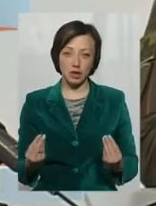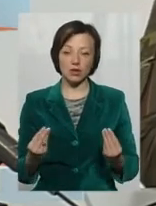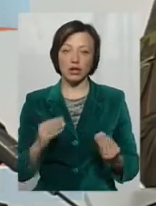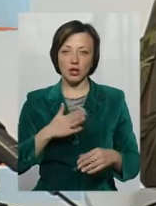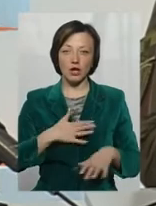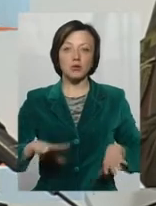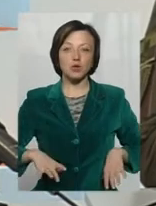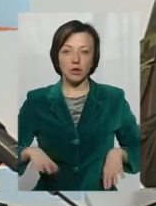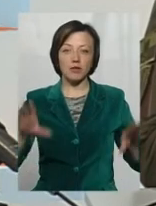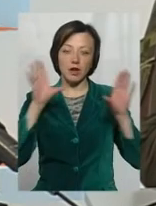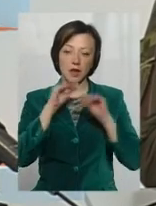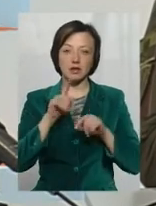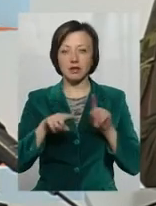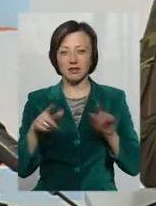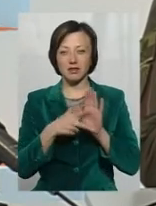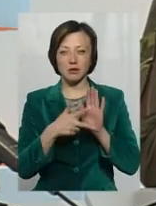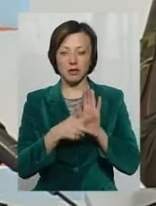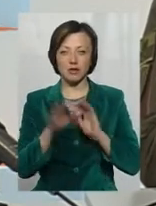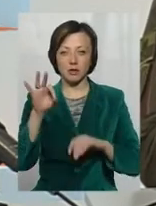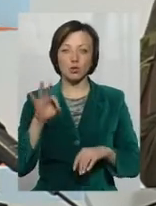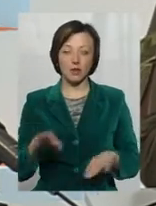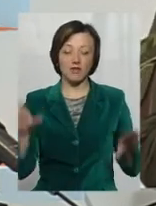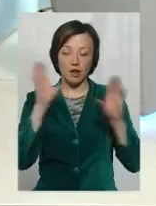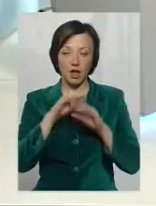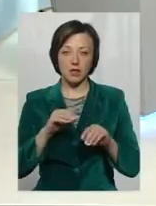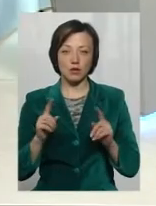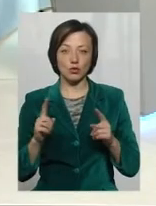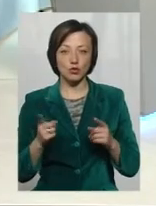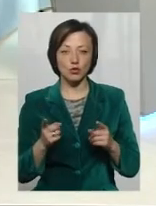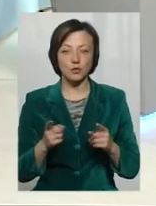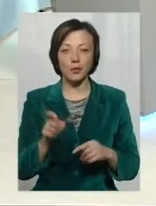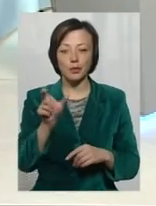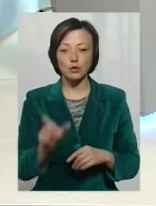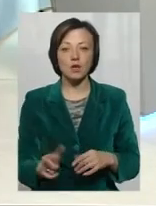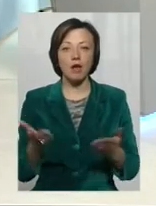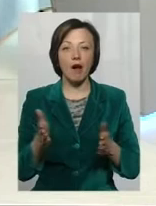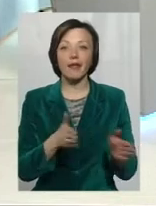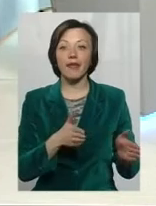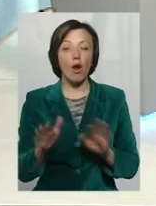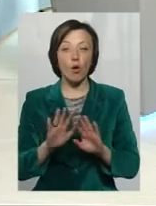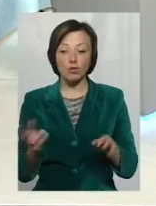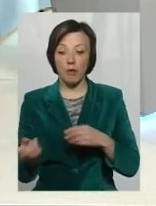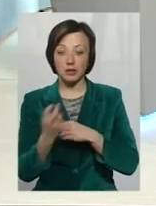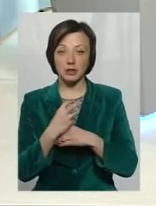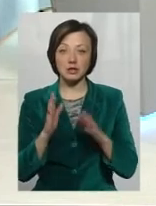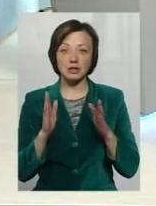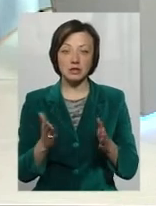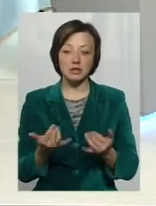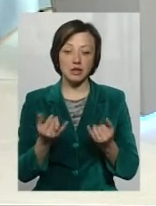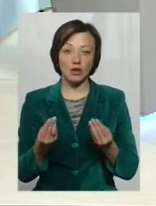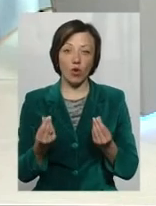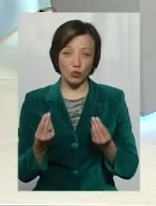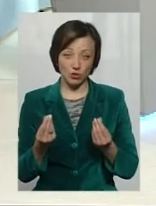інструкторам вдається. Ну, десь на 80% вдається, тому що людина, яка не готова і прийшла до нас тільки заради